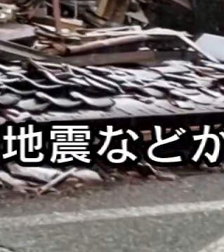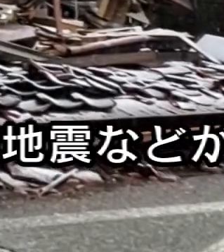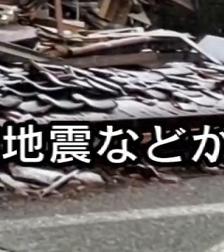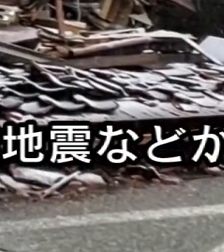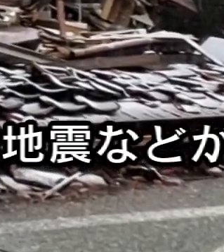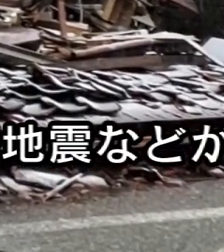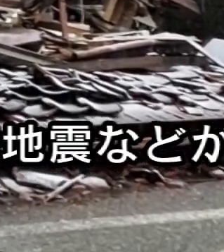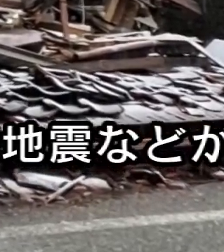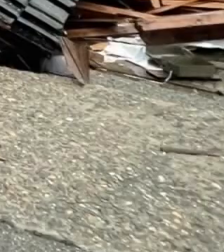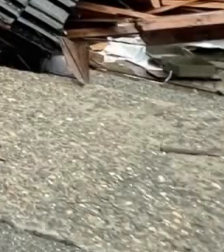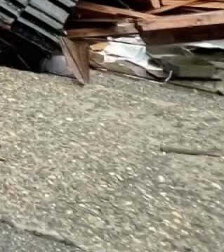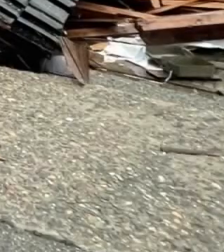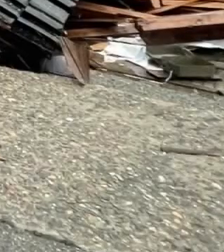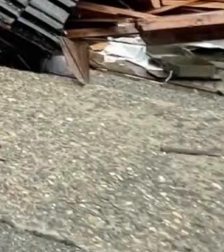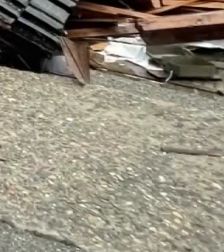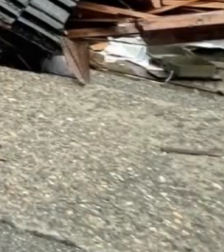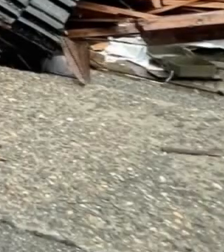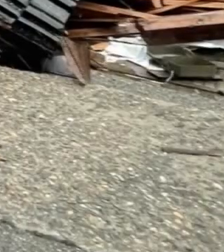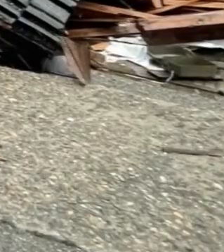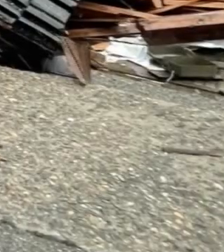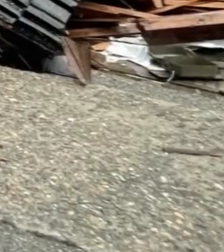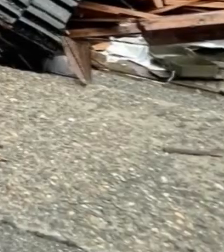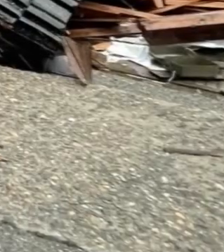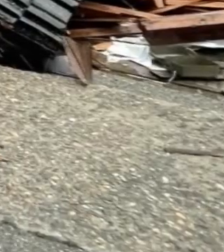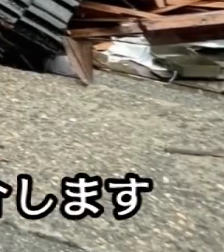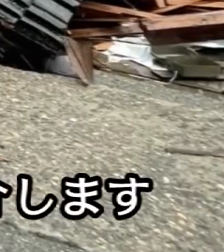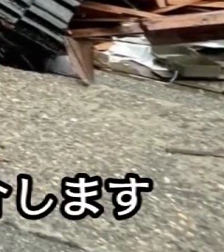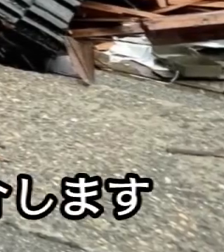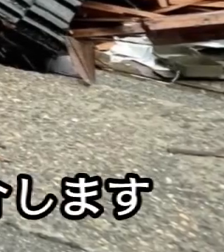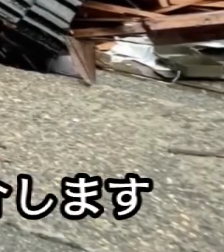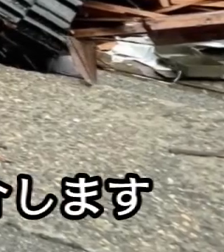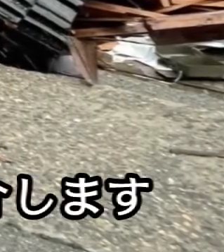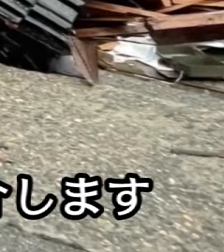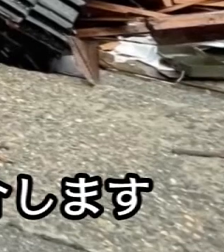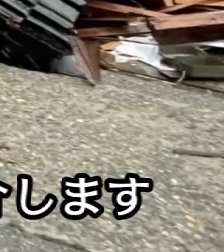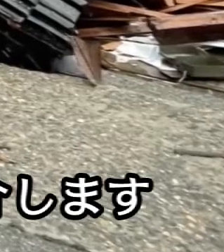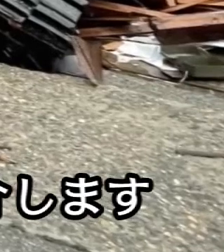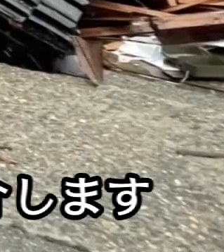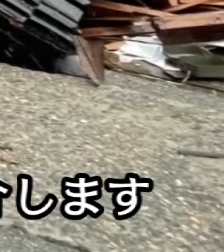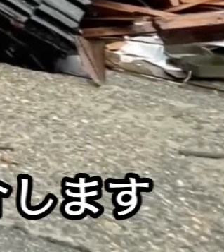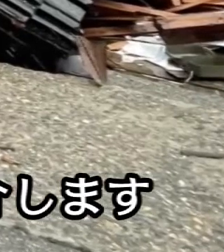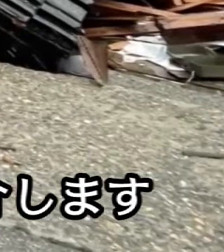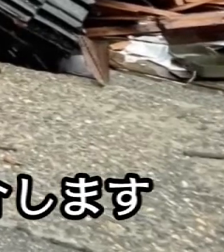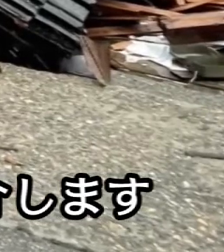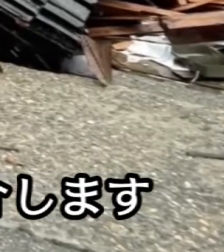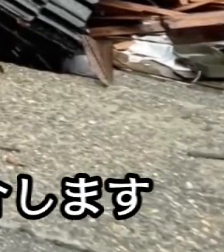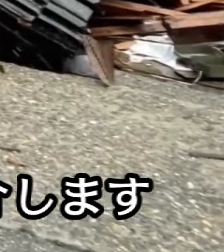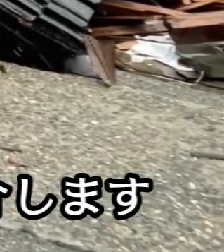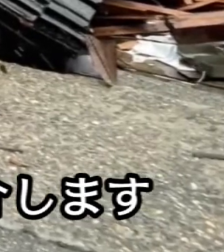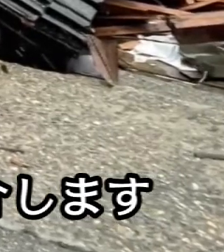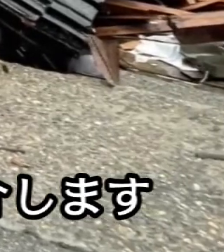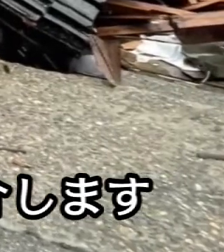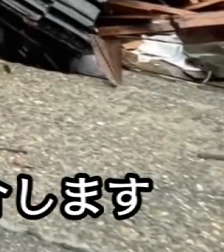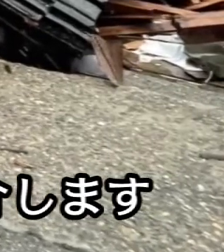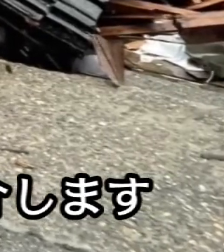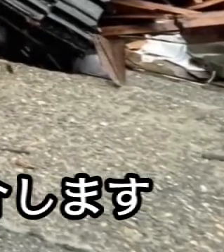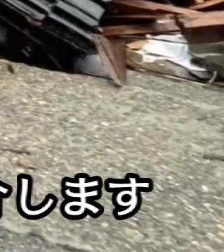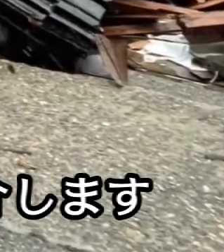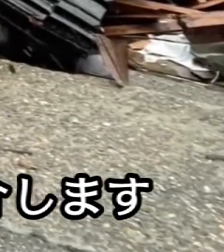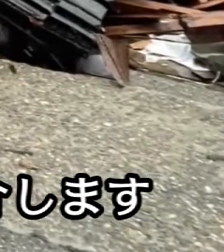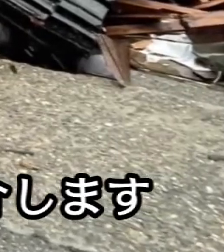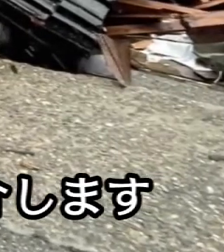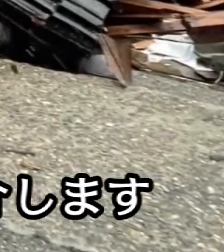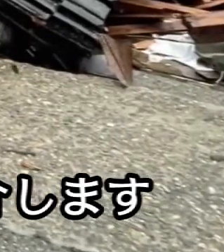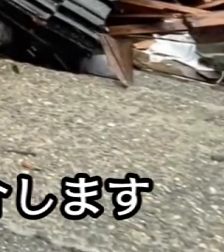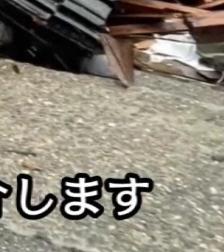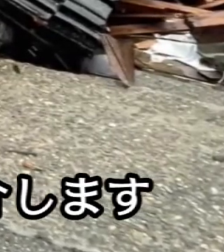。今回のクローズアップナウでは、いつ発生するかわからない地震に備え、住まいの耐震